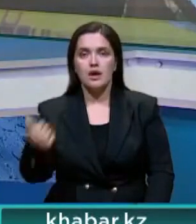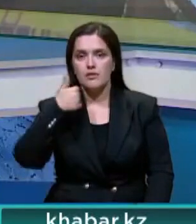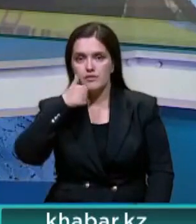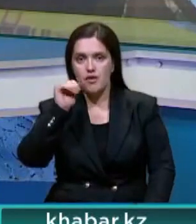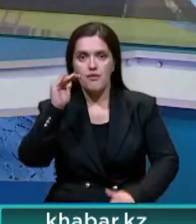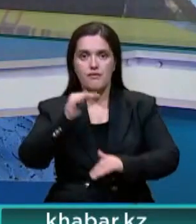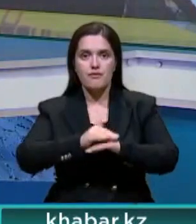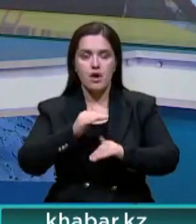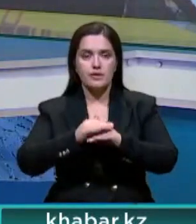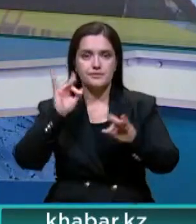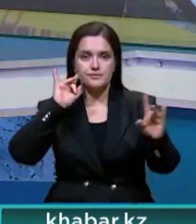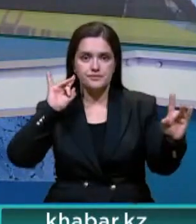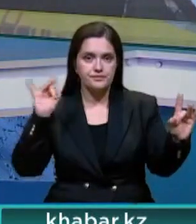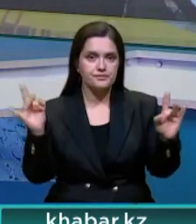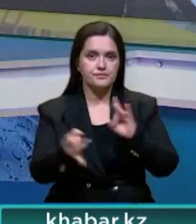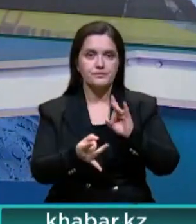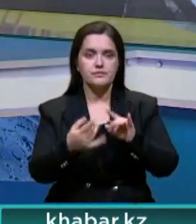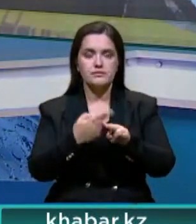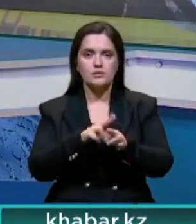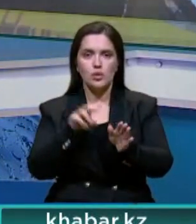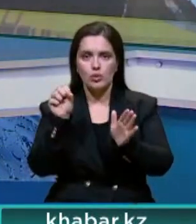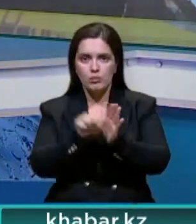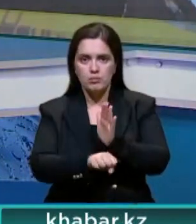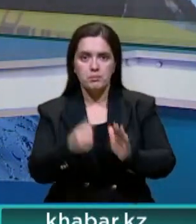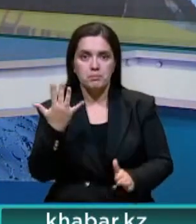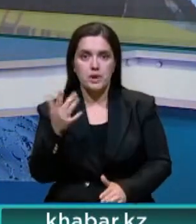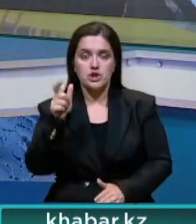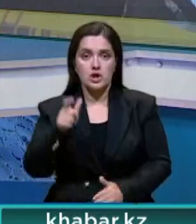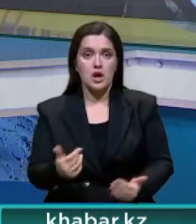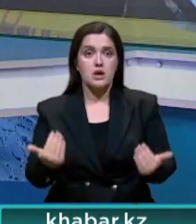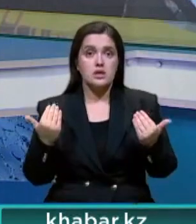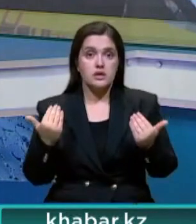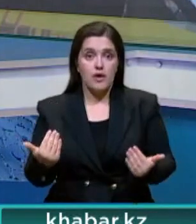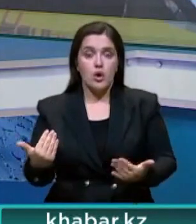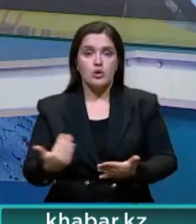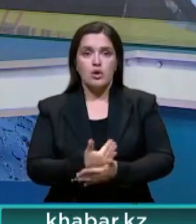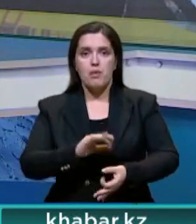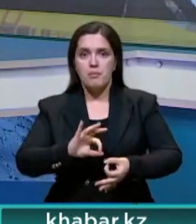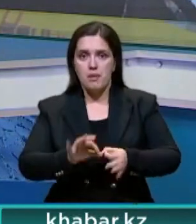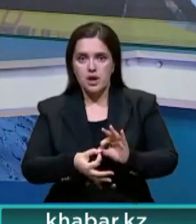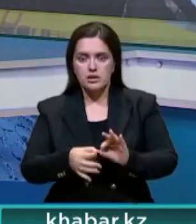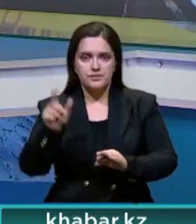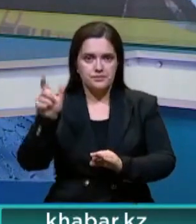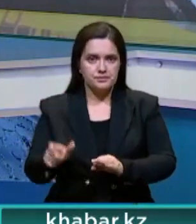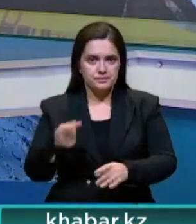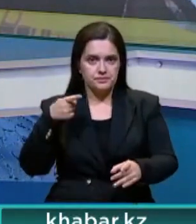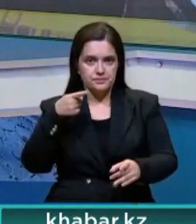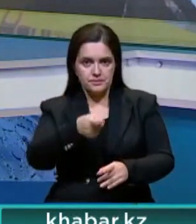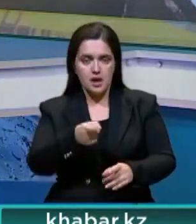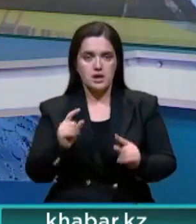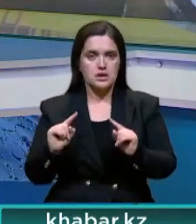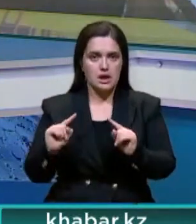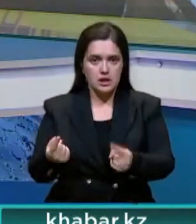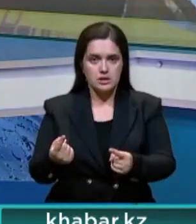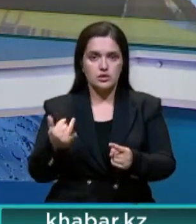Вчера вечером страну потрясло чудовищное убийство пяти человек, а уже сегодня стали известны новые подробности. Стрелок задержан, и сейчас против